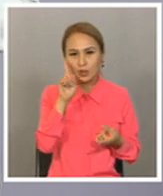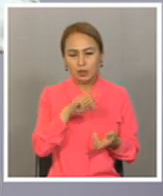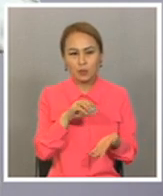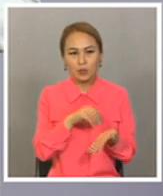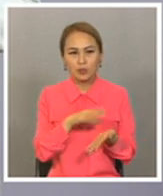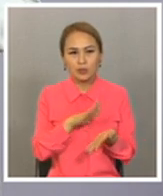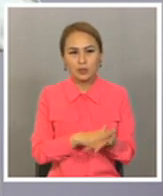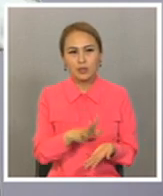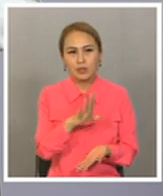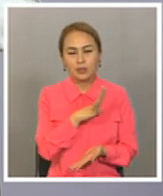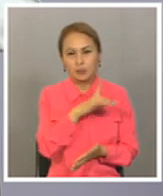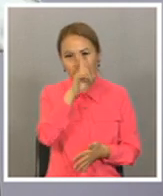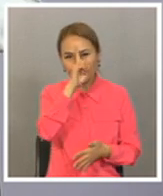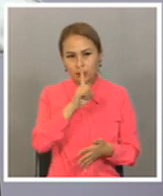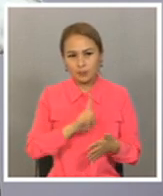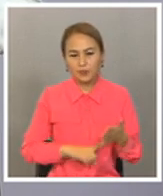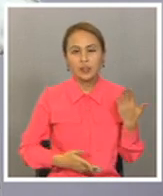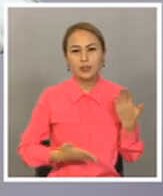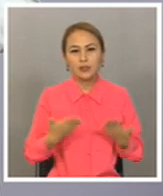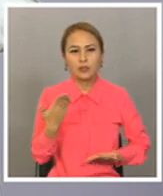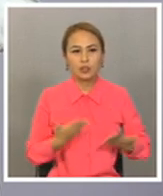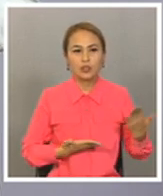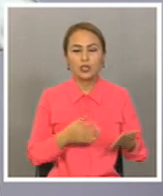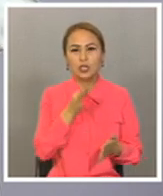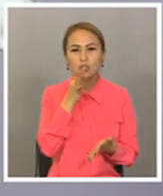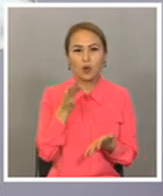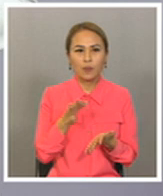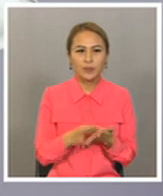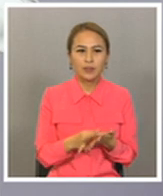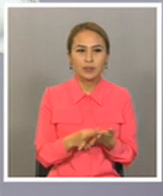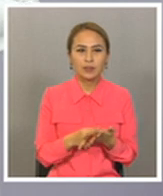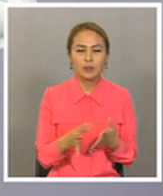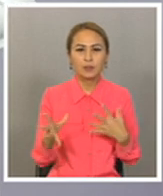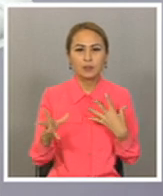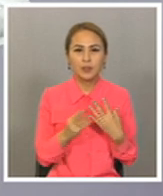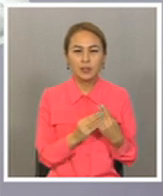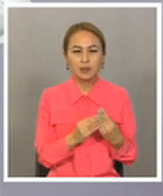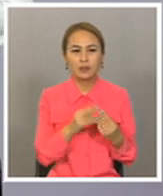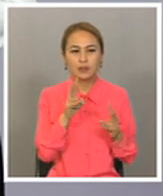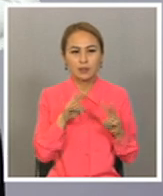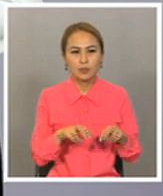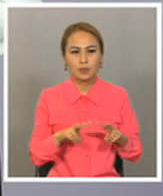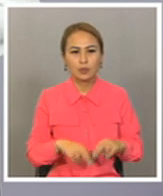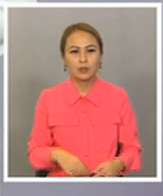деген сенімдемін. Ендеше жауаптарыңызды бірге тексеріп көрейік.